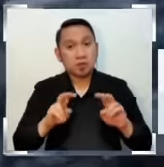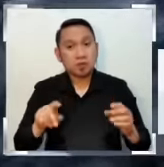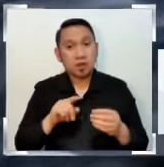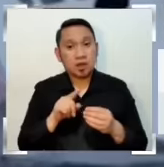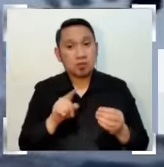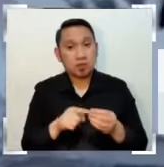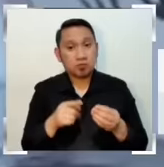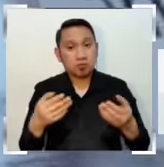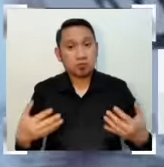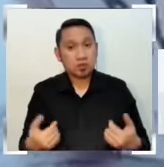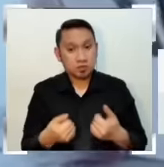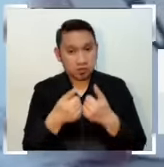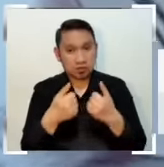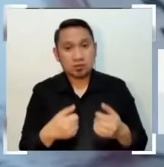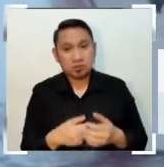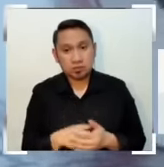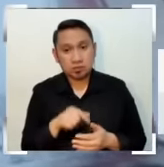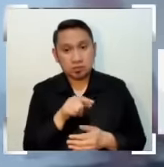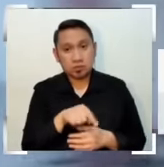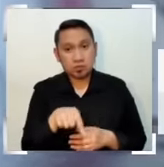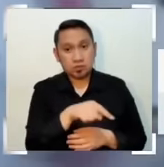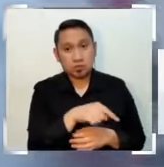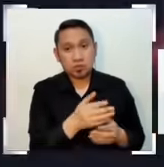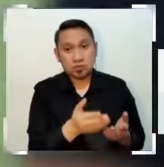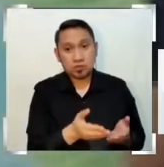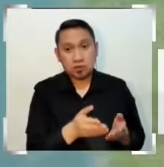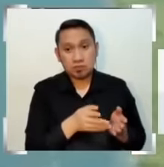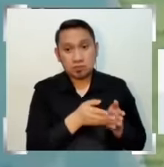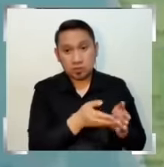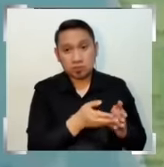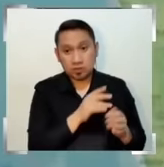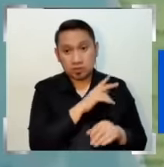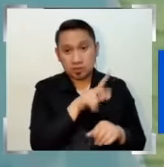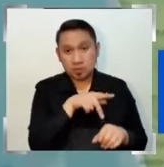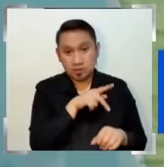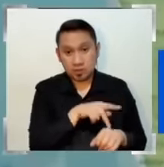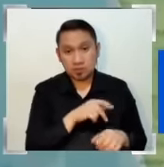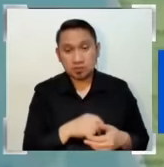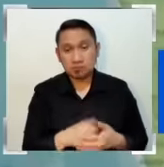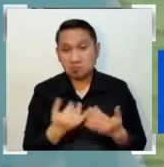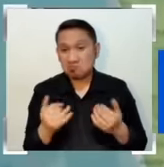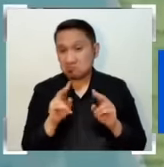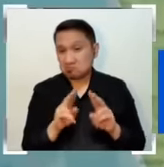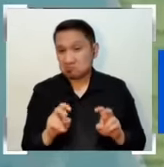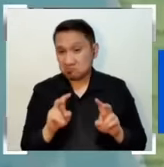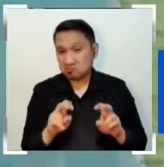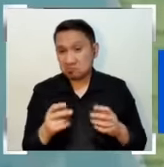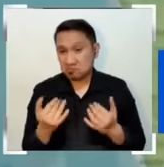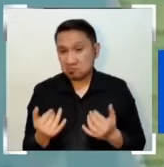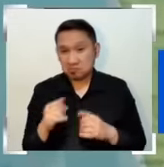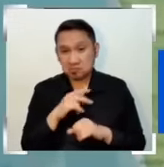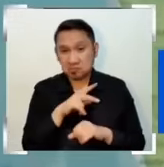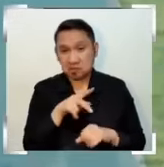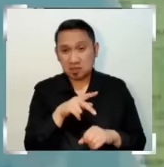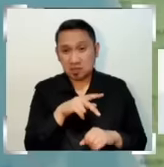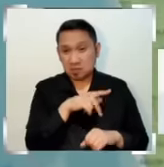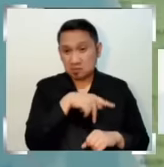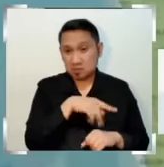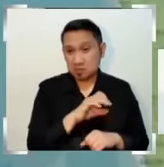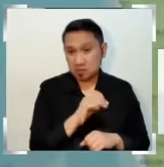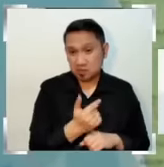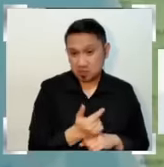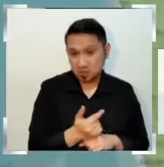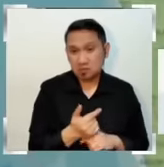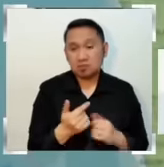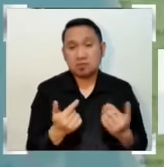ng China sa mga sasakyang pandagat ng Pilipinas. Bukod sa investigasyon na ginagawa ng Philippine Coast Guard, ayon kay Solicitor General